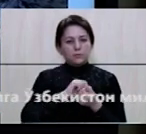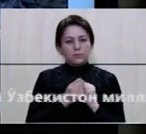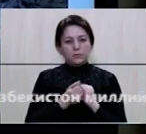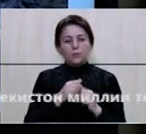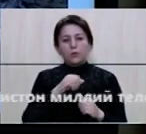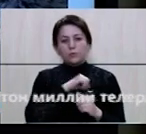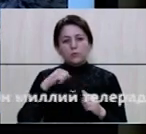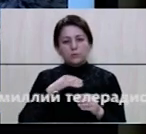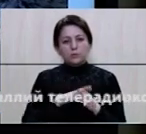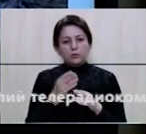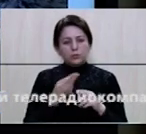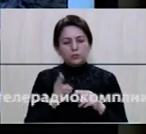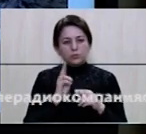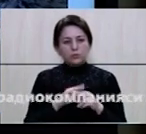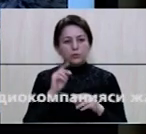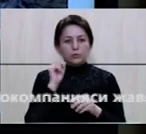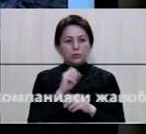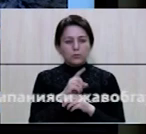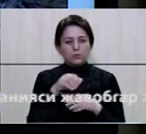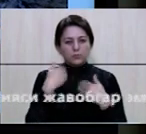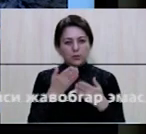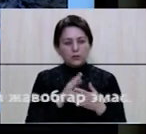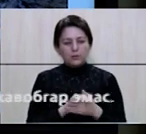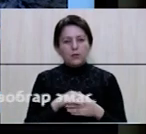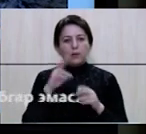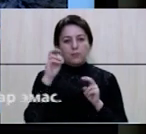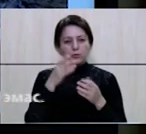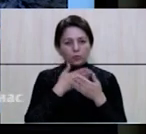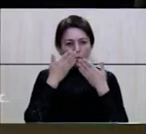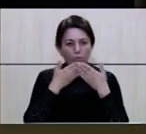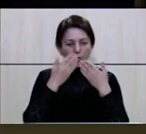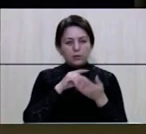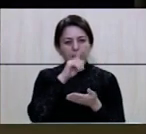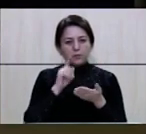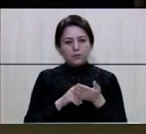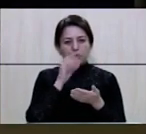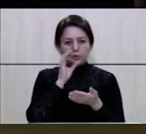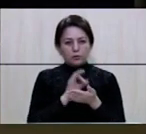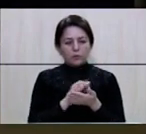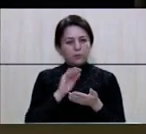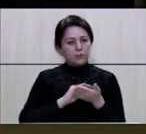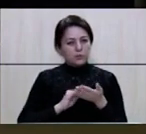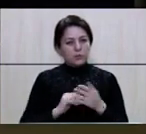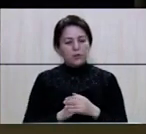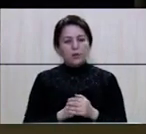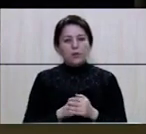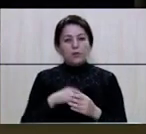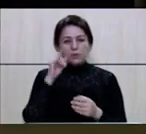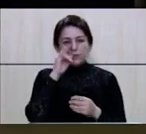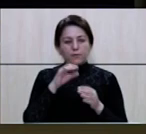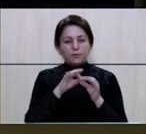uchun quyidagi topshiriq beriladi. Mavzuni o'qing, savollarga javob yozing.